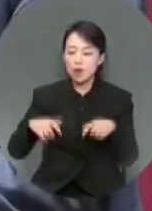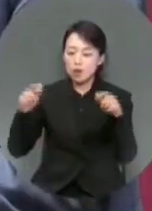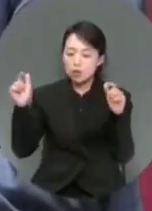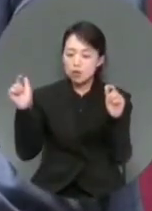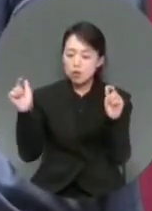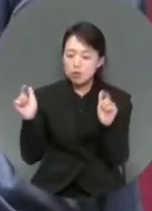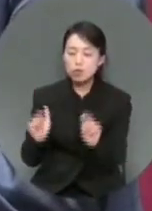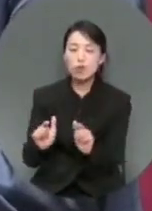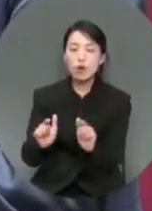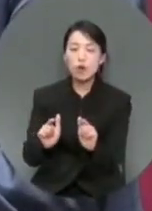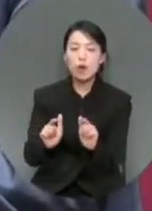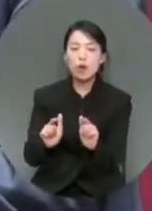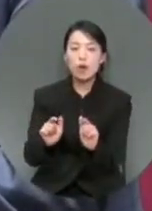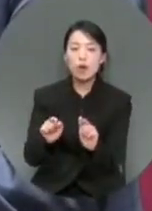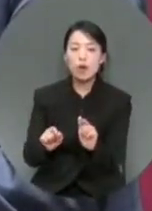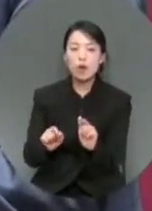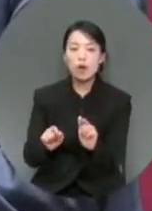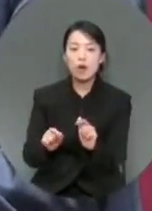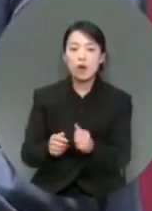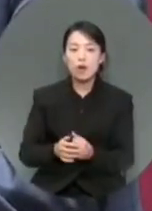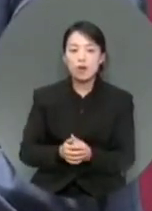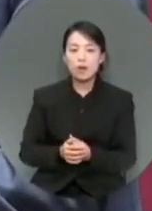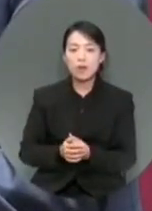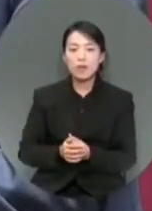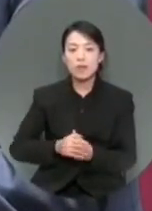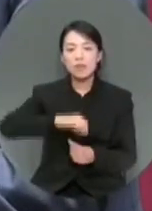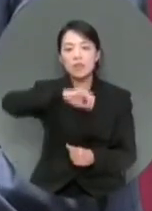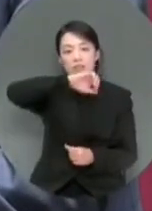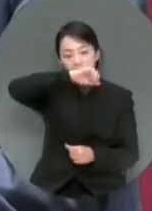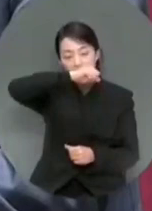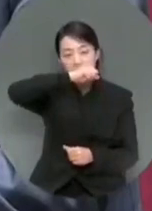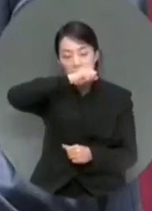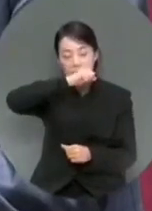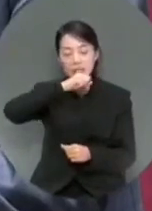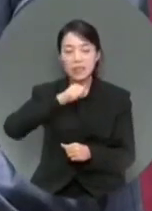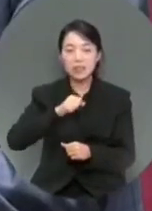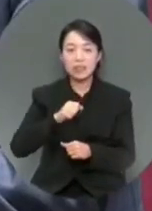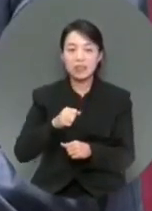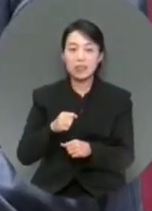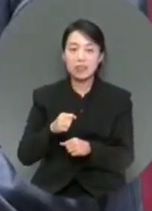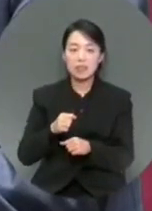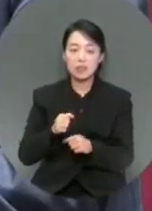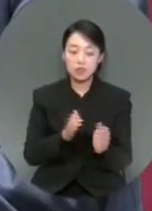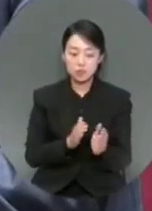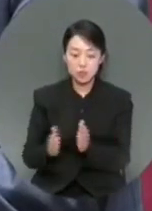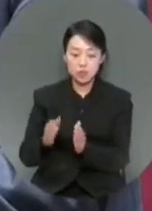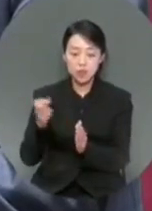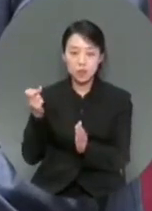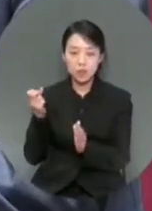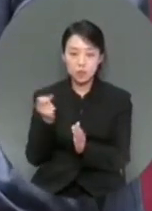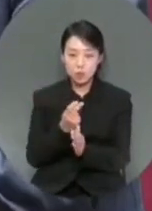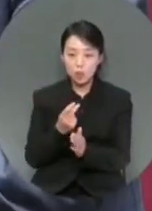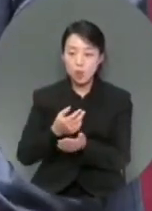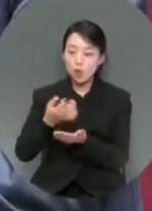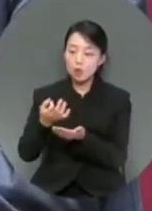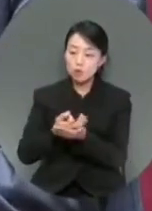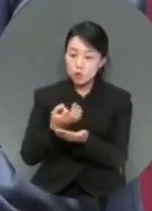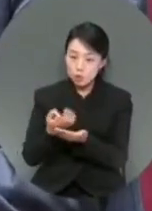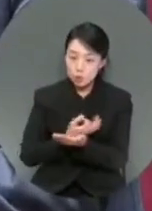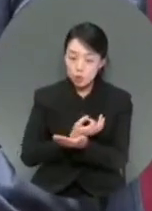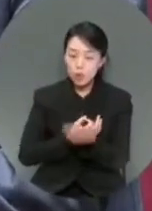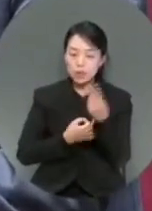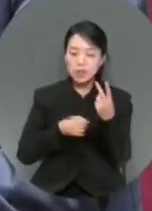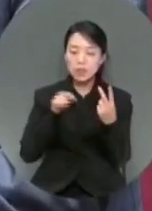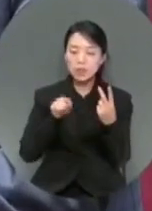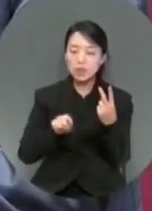아닙니다만은 확대 규모로는 가장 축소된 예산을 또 편성을 했고요. 또 수입도 보니까 2.2%가 감소를